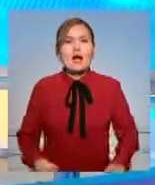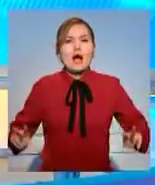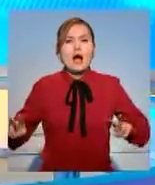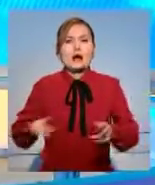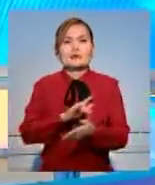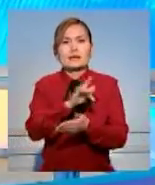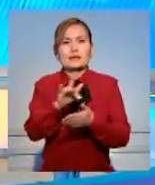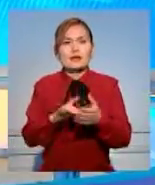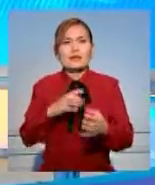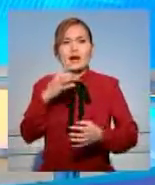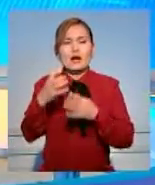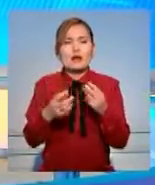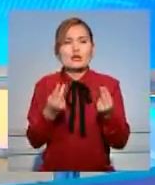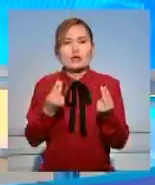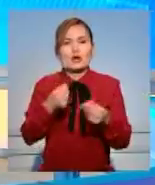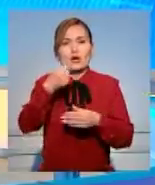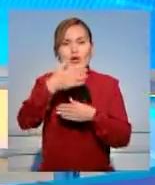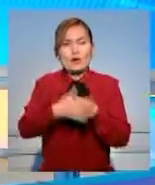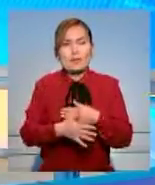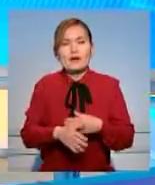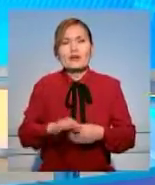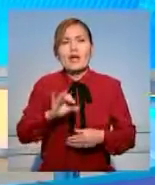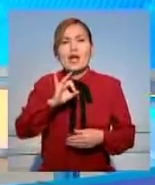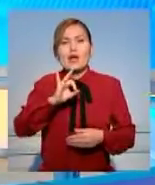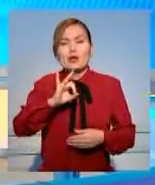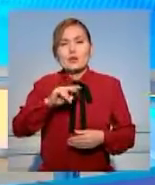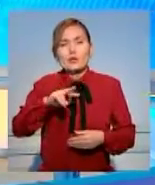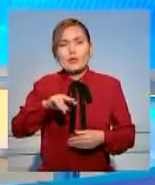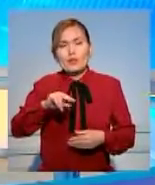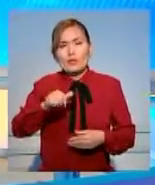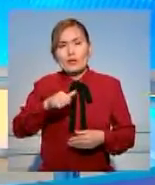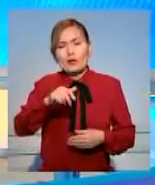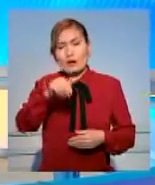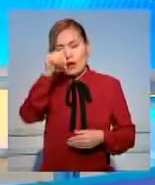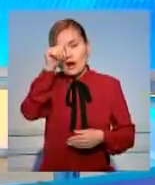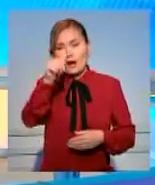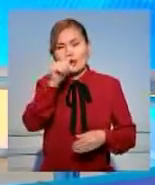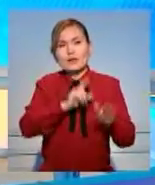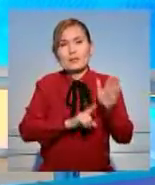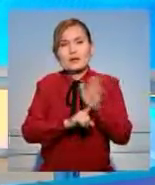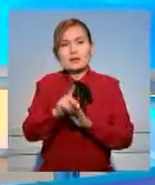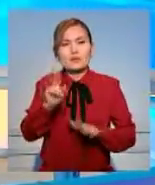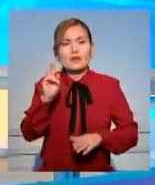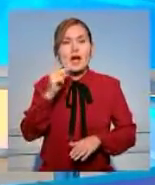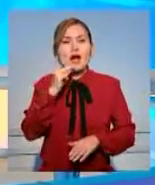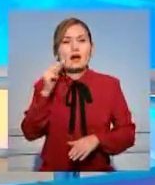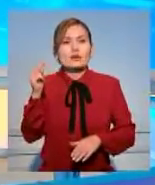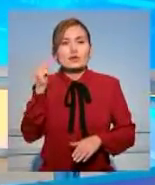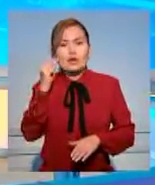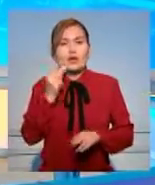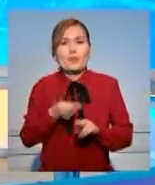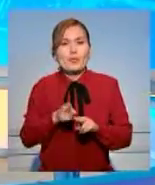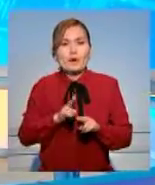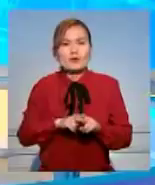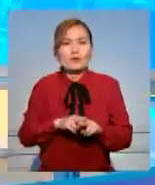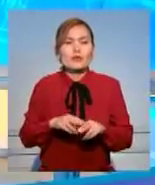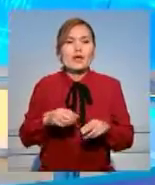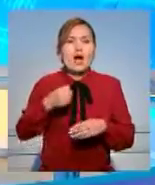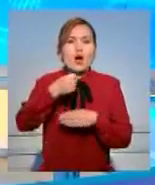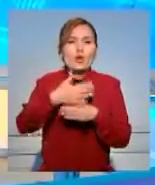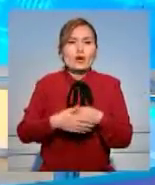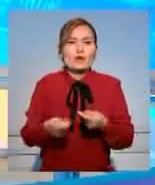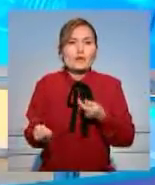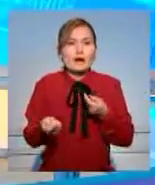Астана халықаралық қаржы орталығы шілде айында ресми түрде ашылады. Қазір дайындық жұмыстары жүргізіліп жатыр. Бұл туралы Қытайға жұмыс сапарымен барған